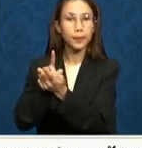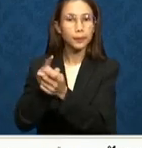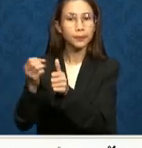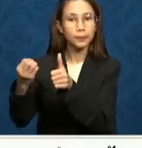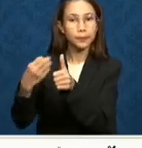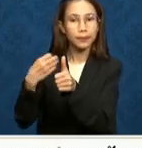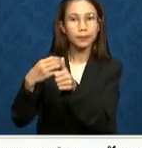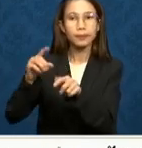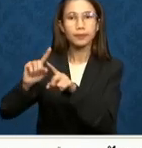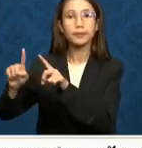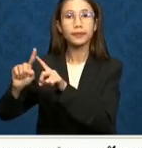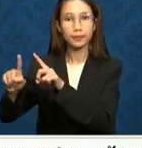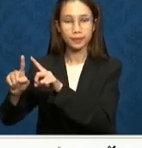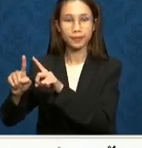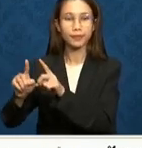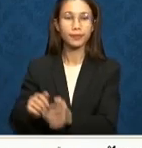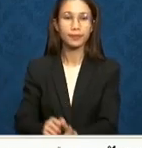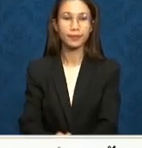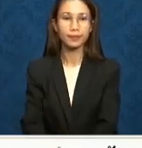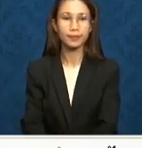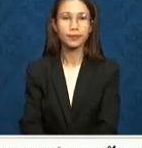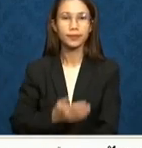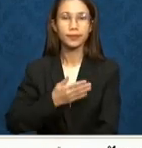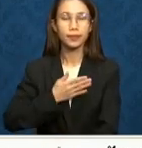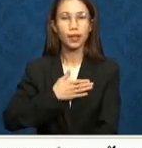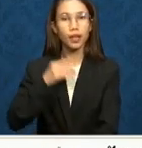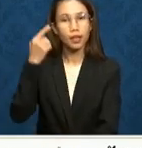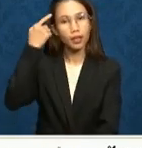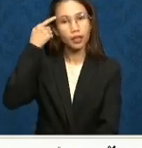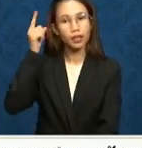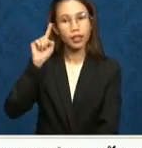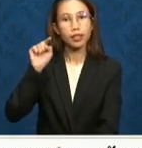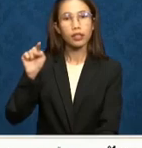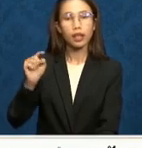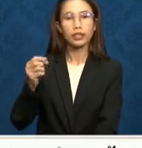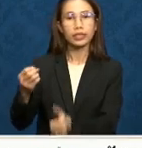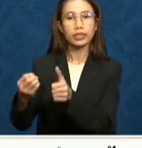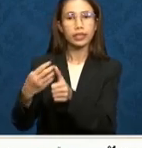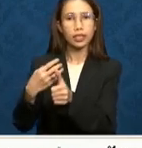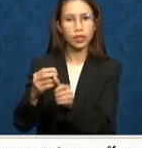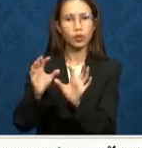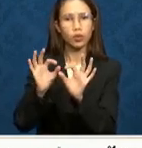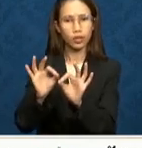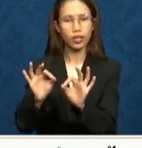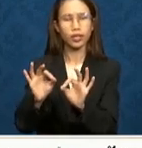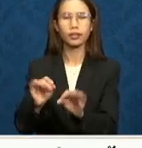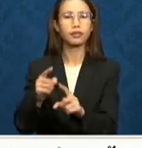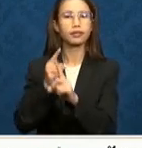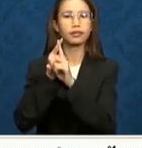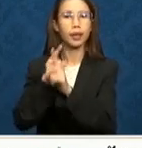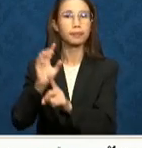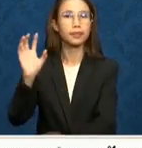นอแนะต่างๆนะครับผมคิดว่าสิ่งที่ท่านเสนอนั้นน่ะเป็นความจริงและเป็นหลักสากลทั้งหมด